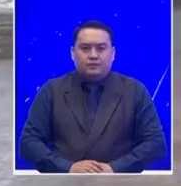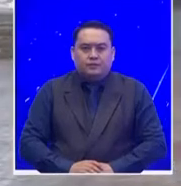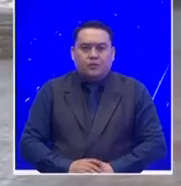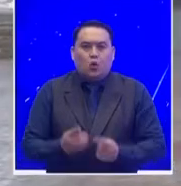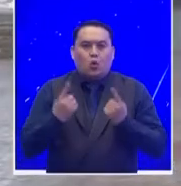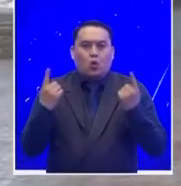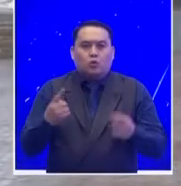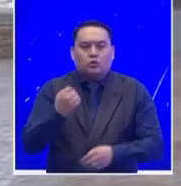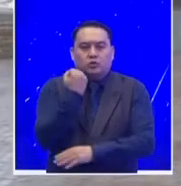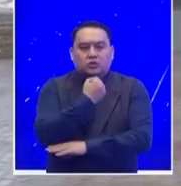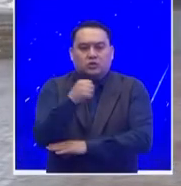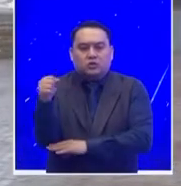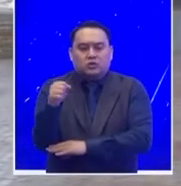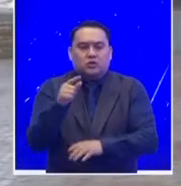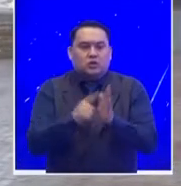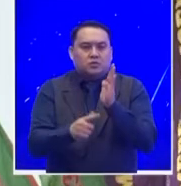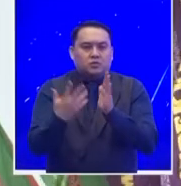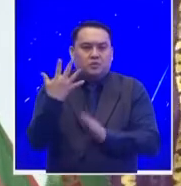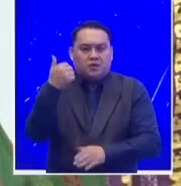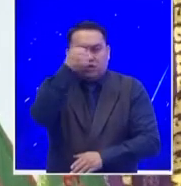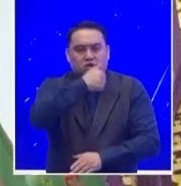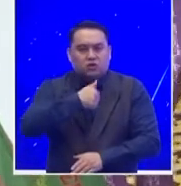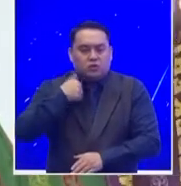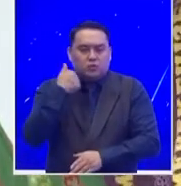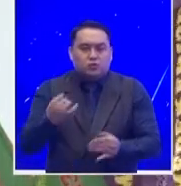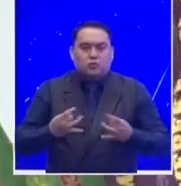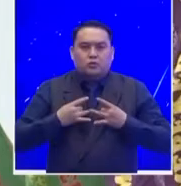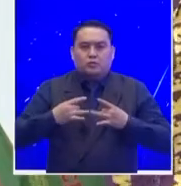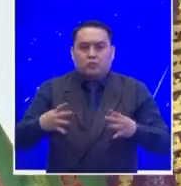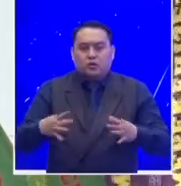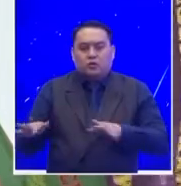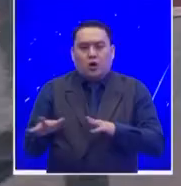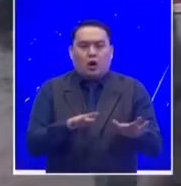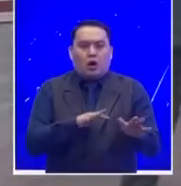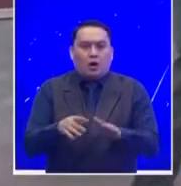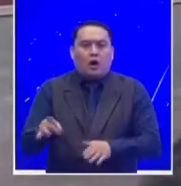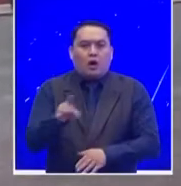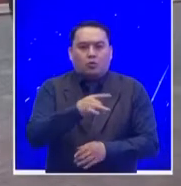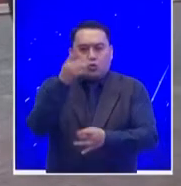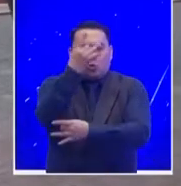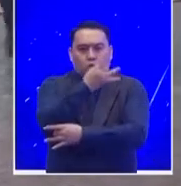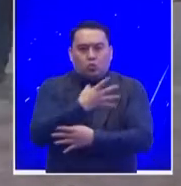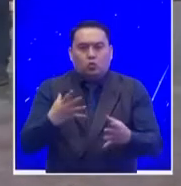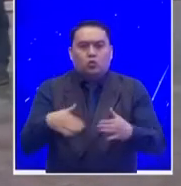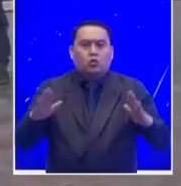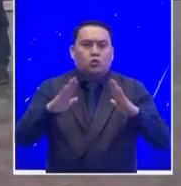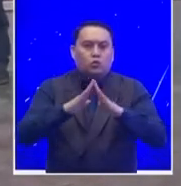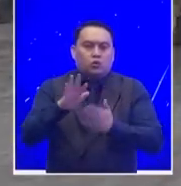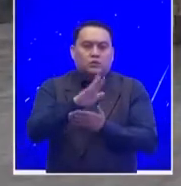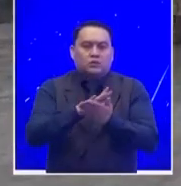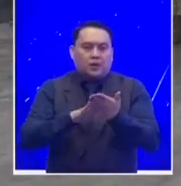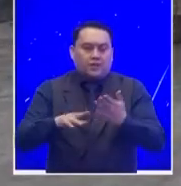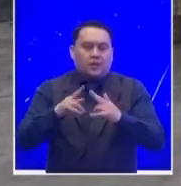Ұлы жеңістің 75 жылдық мерейтойына арналған біз жеңістің мұрагеріміз атты тағзым эстафетасы аудандық мәдениет үйінде жалғасты. Жиында